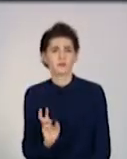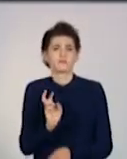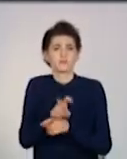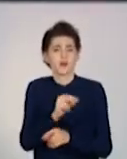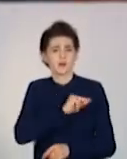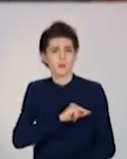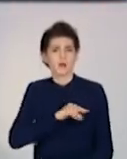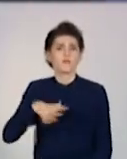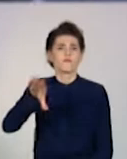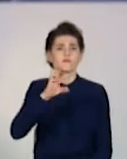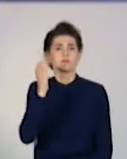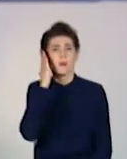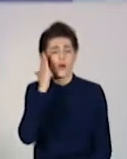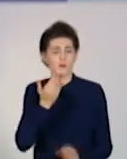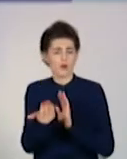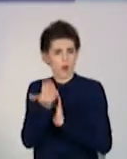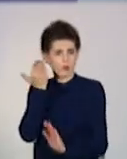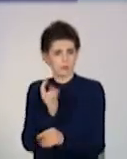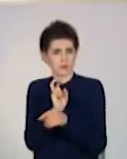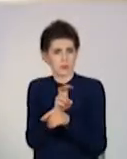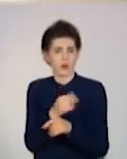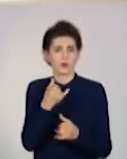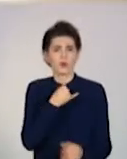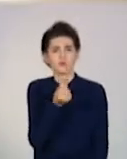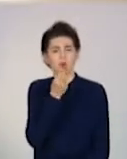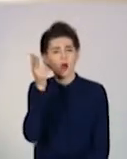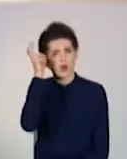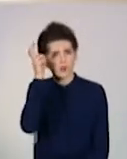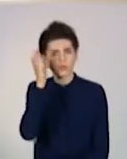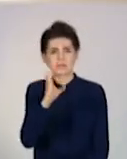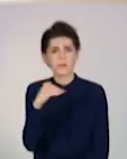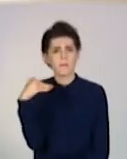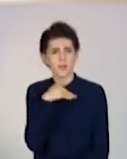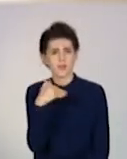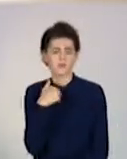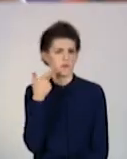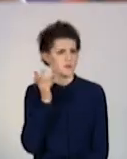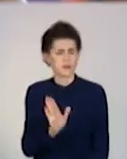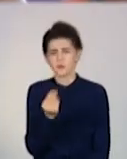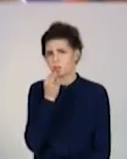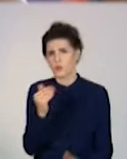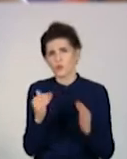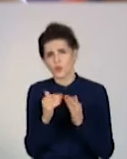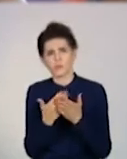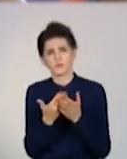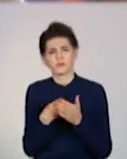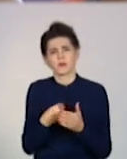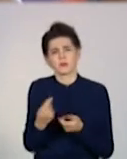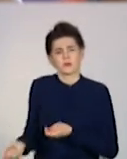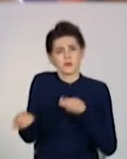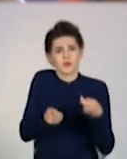ще сплять. Пан Дмитро саме дістав гречку з м'ясом, каже, зазвичай їсть домашнє. Коли борщ, коли